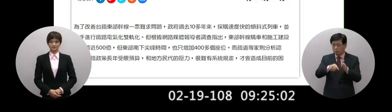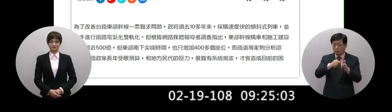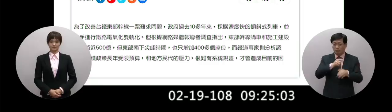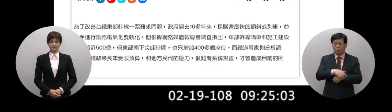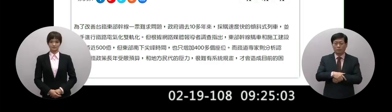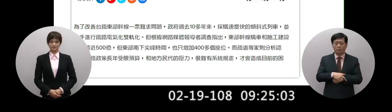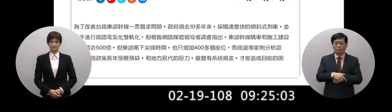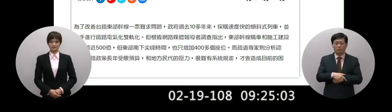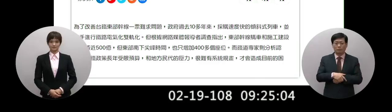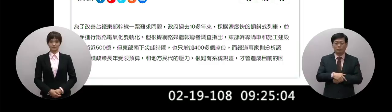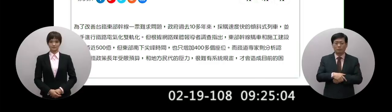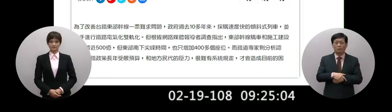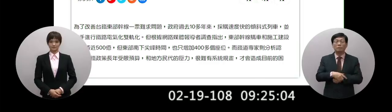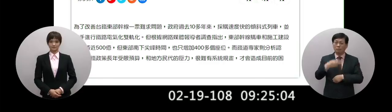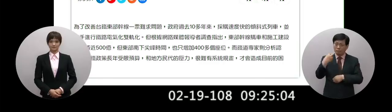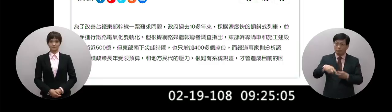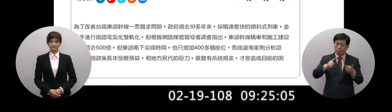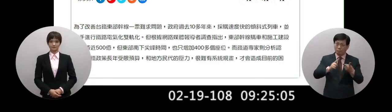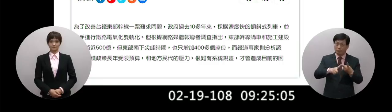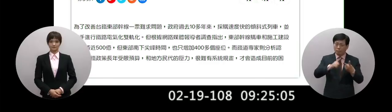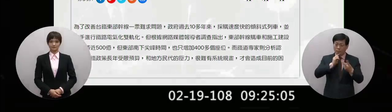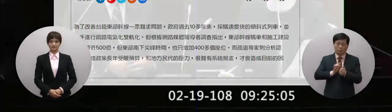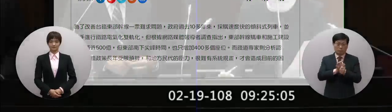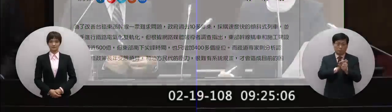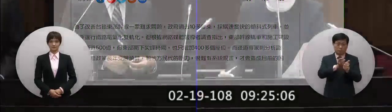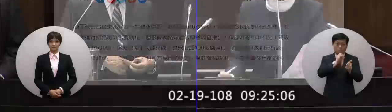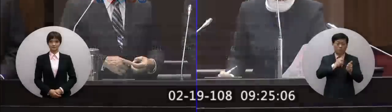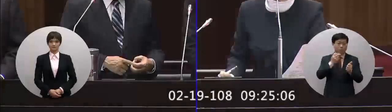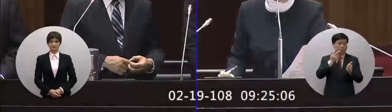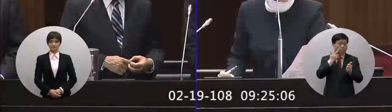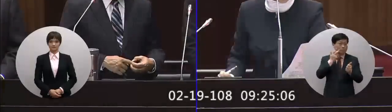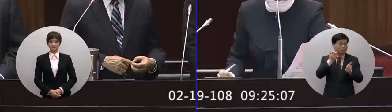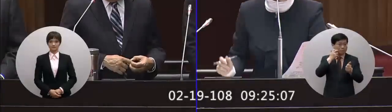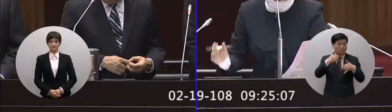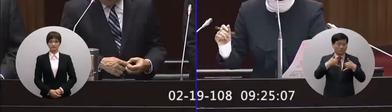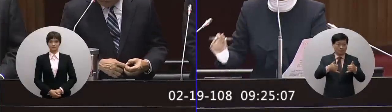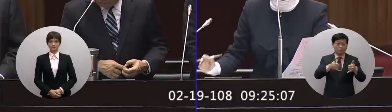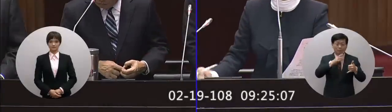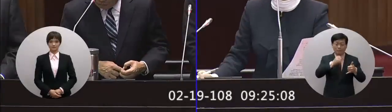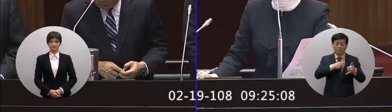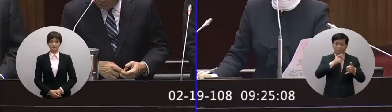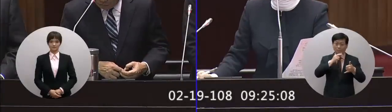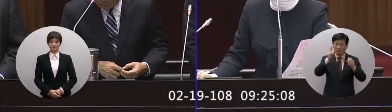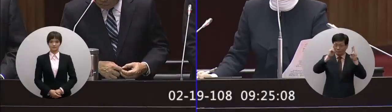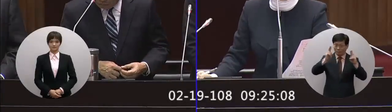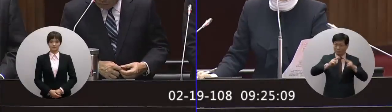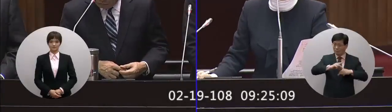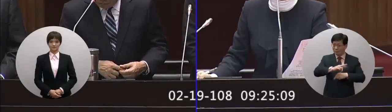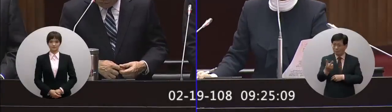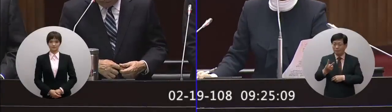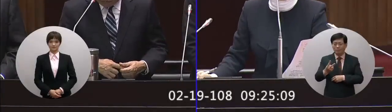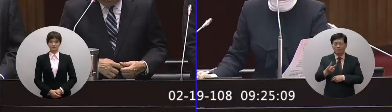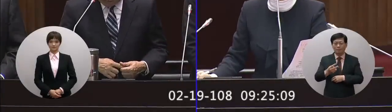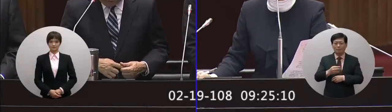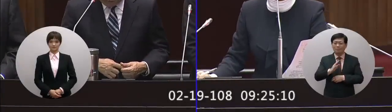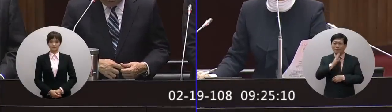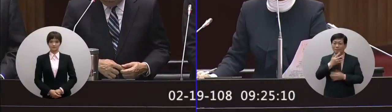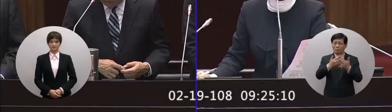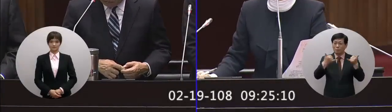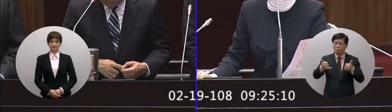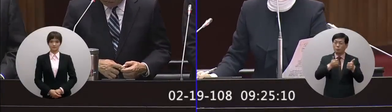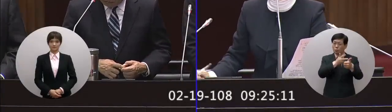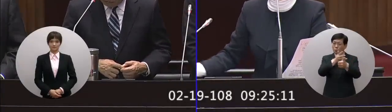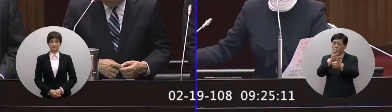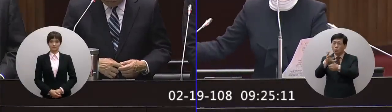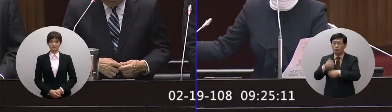倾斜式的列车，并且着手推出了铁路电气化、双格化。但是根据网络调